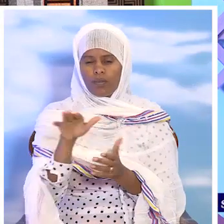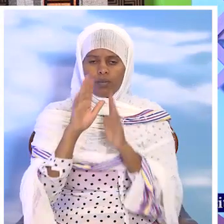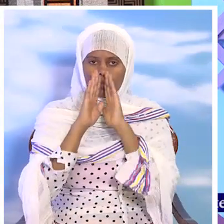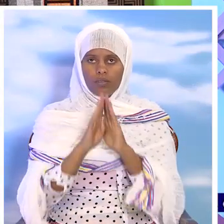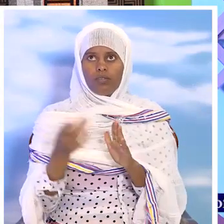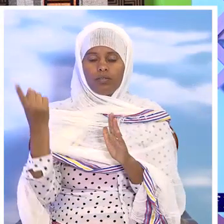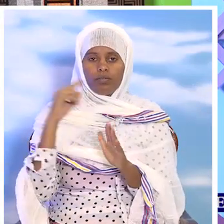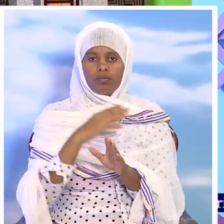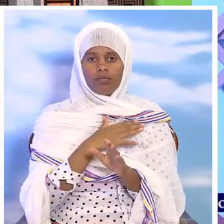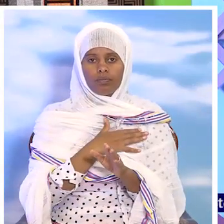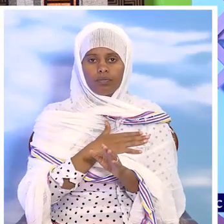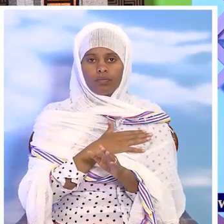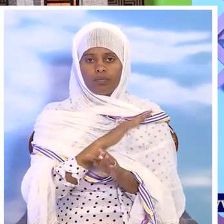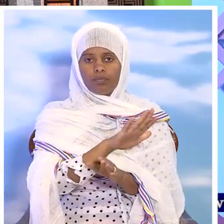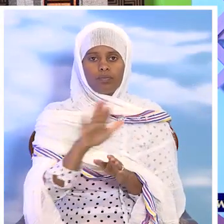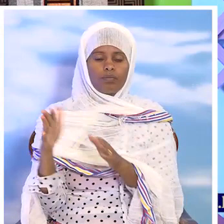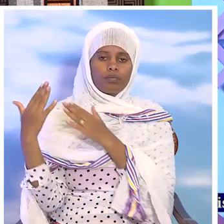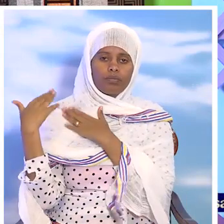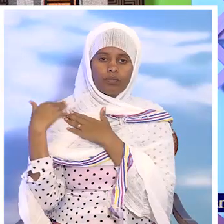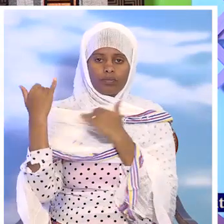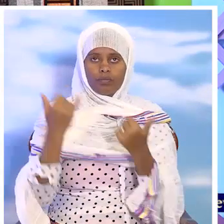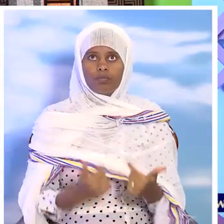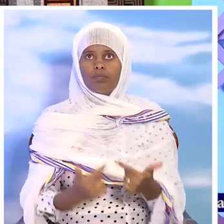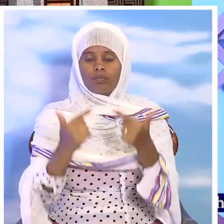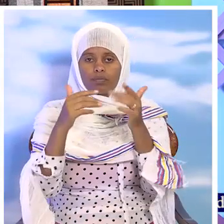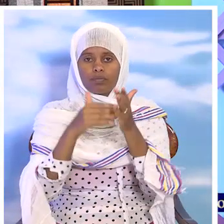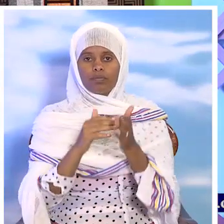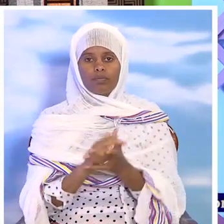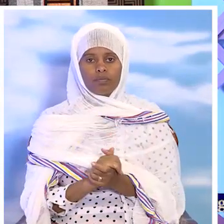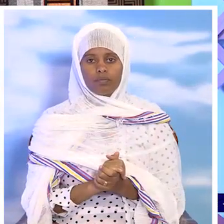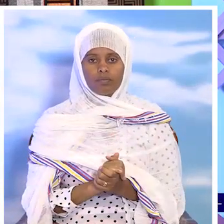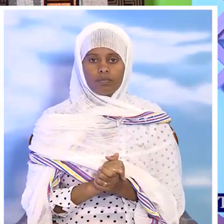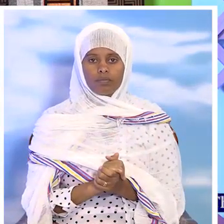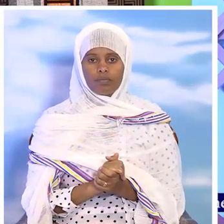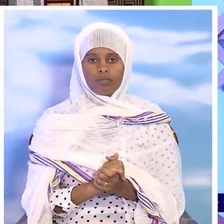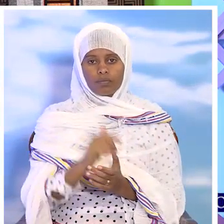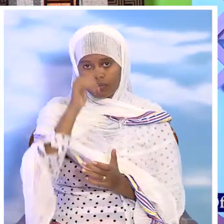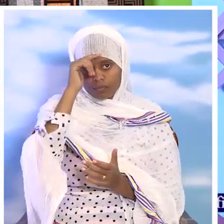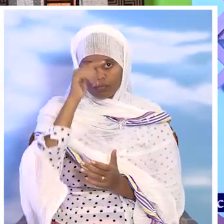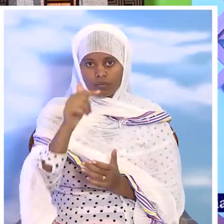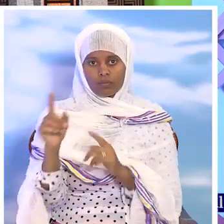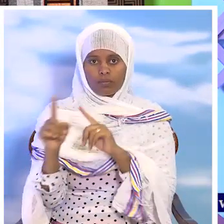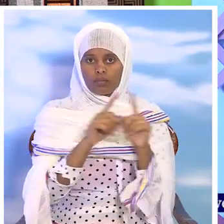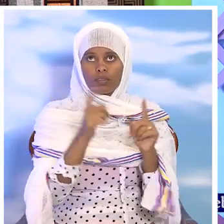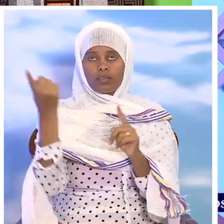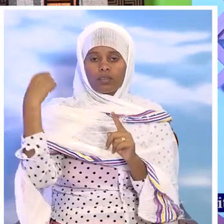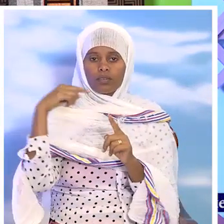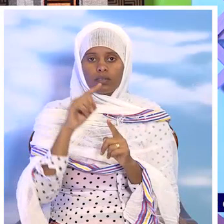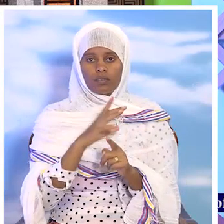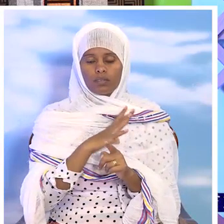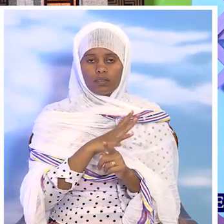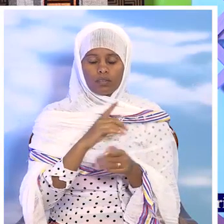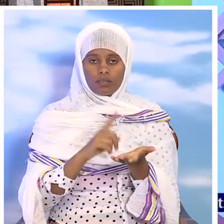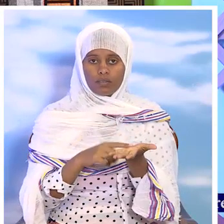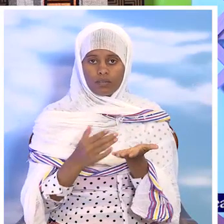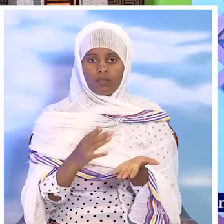ቅዱሳን እግዚአብሔር በብማዕርጎም ድማ ክብሪ ምስጋናን ይብፅሓዮ። ምእመናን ህዝበ እግዚአብሔር ዘለናሉ